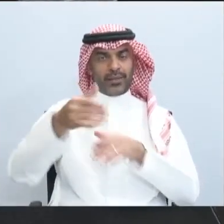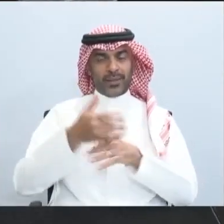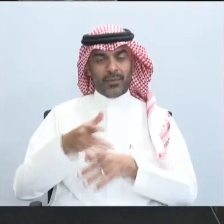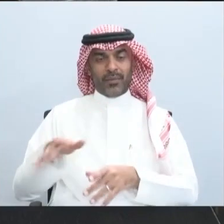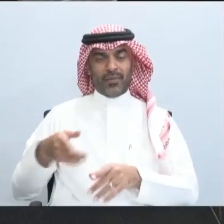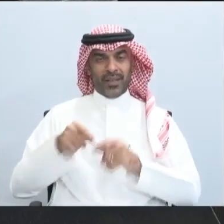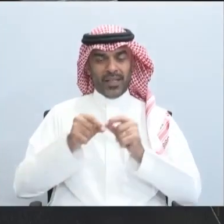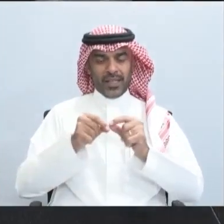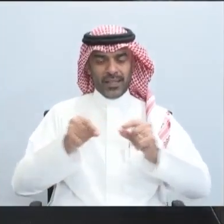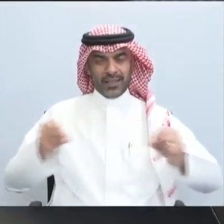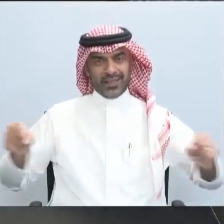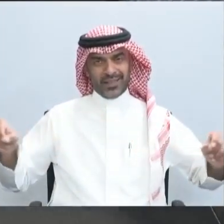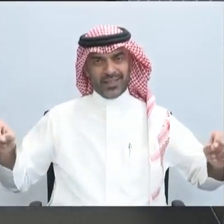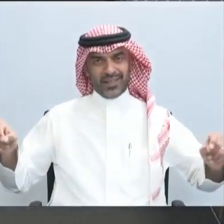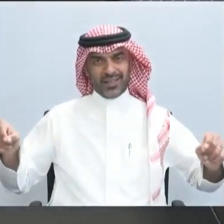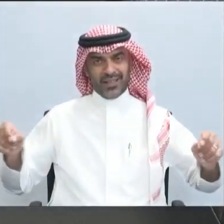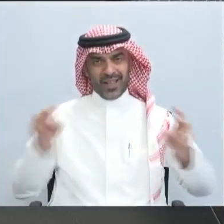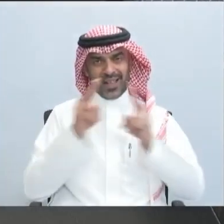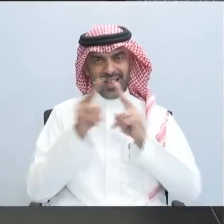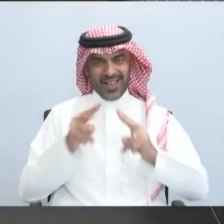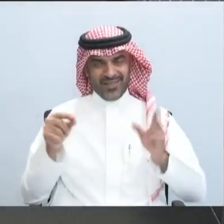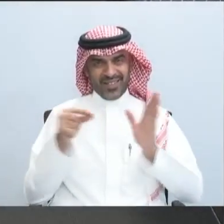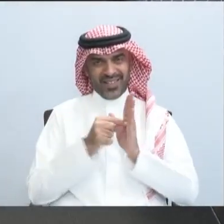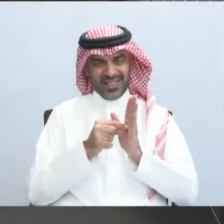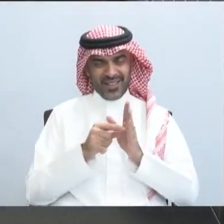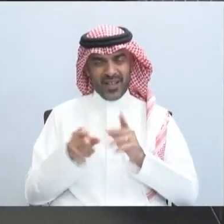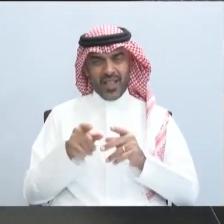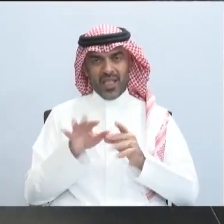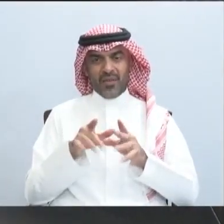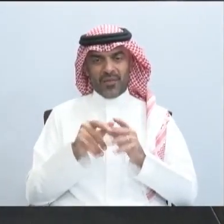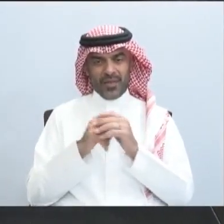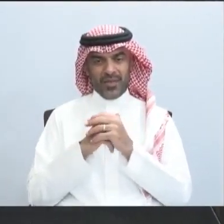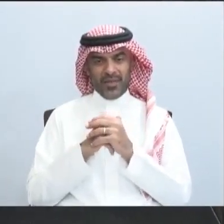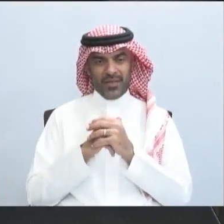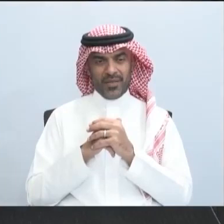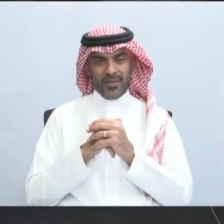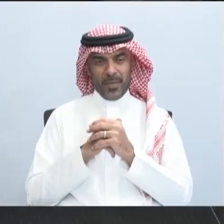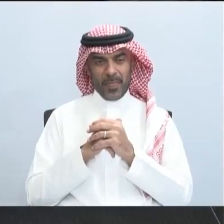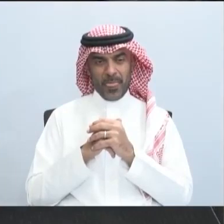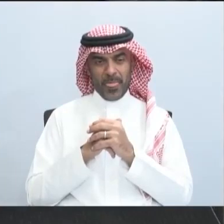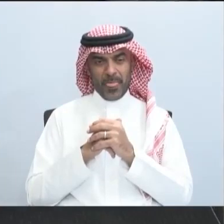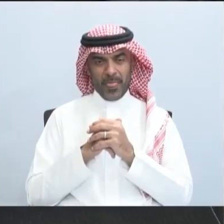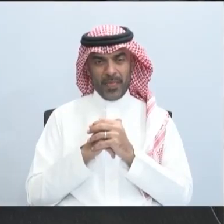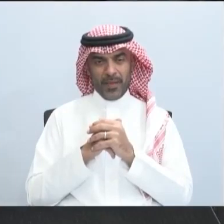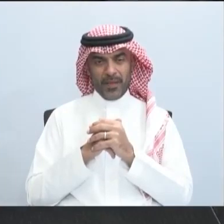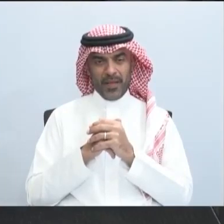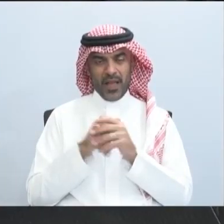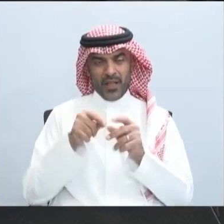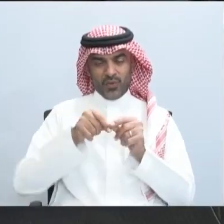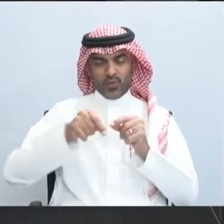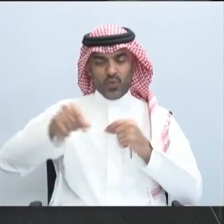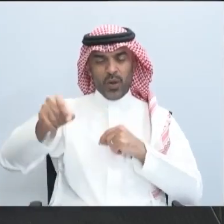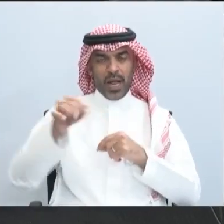سلك بديلا عن الحبل هذا السلك طوله